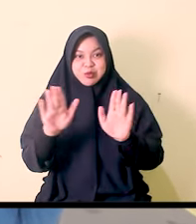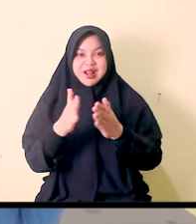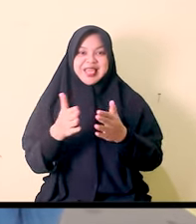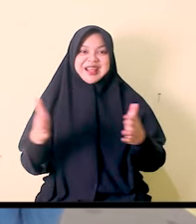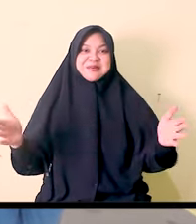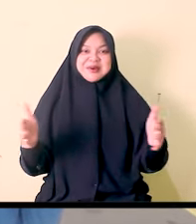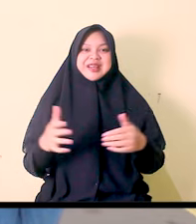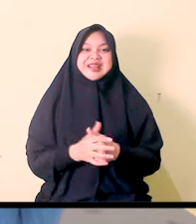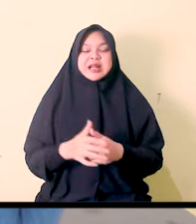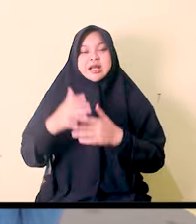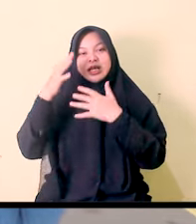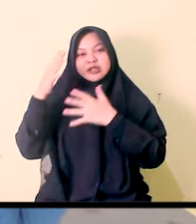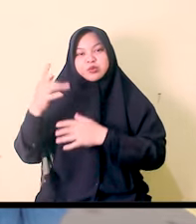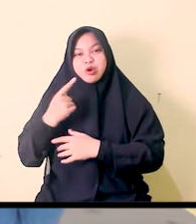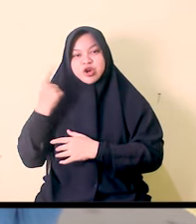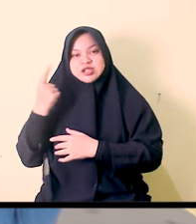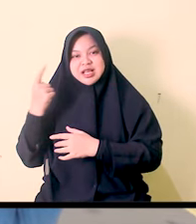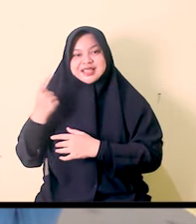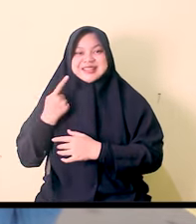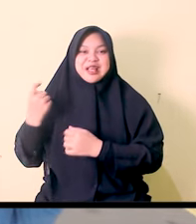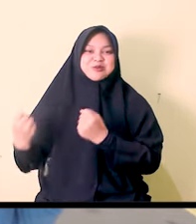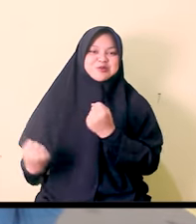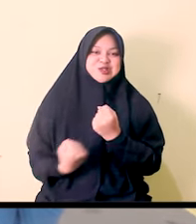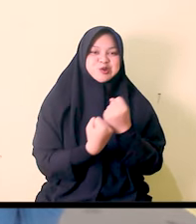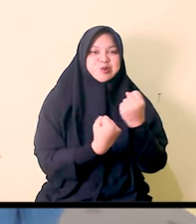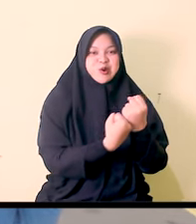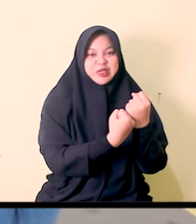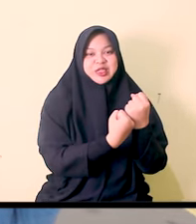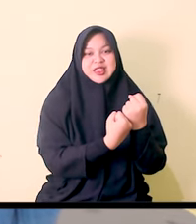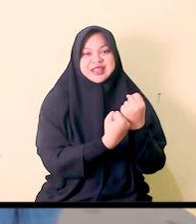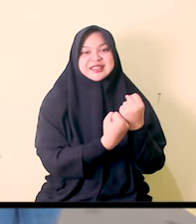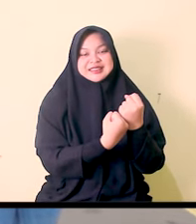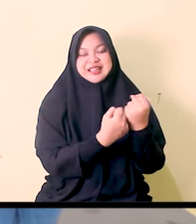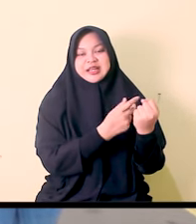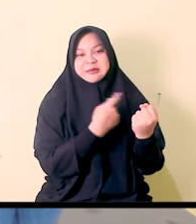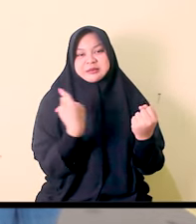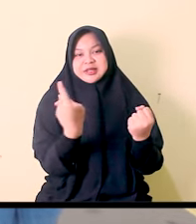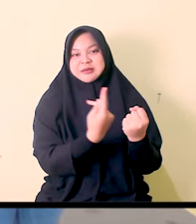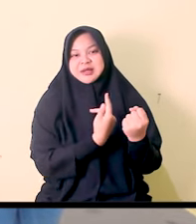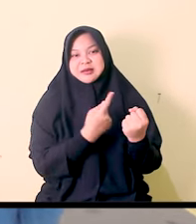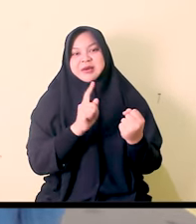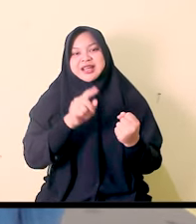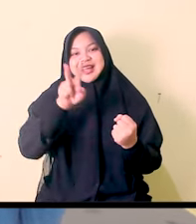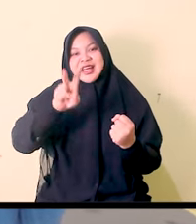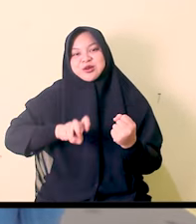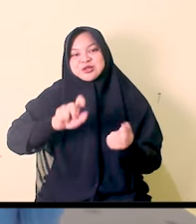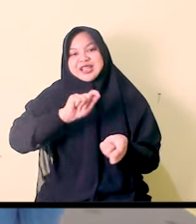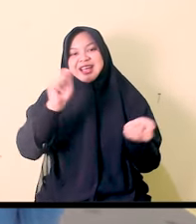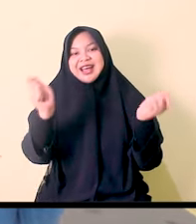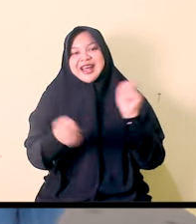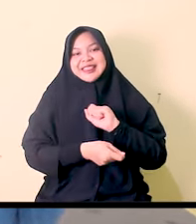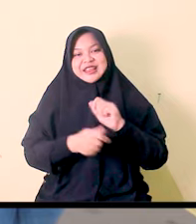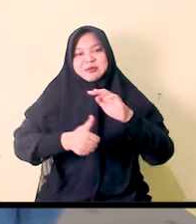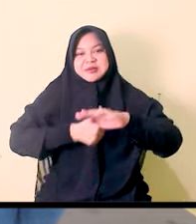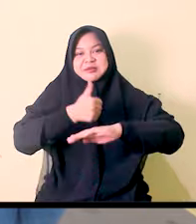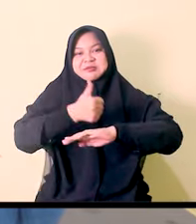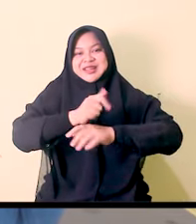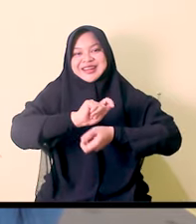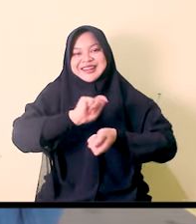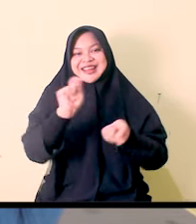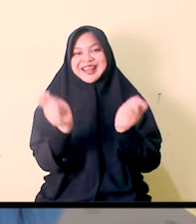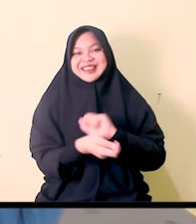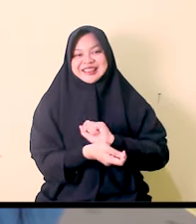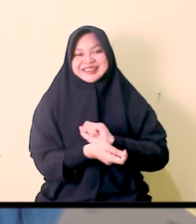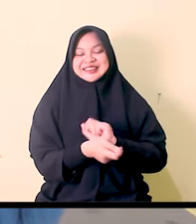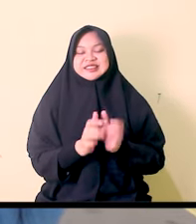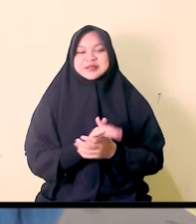sudah terbuka lever ya ini ya buat jadi Semoga selalu mensupport kami Semoga selalu mensupport luar biasa makanya harus diganti pimpinannya diganti di